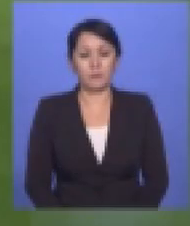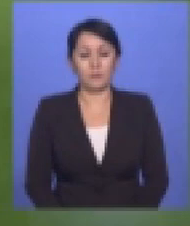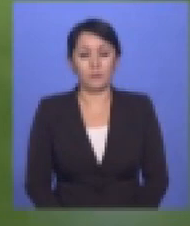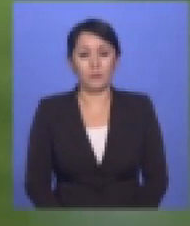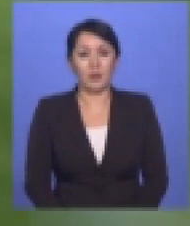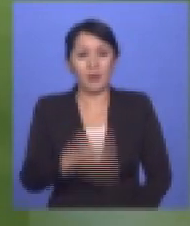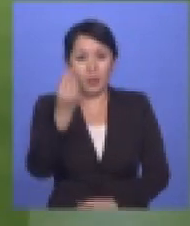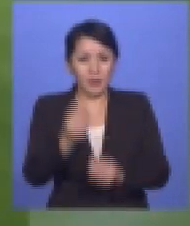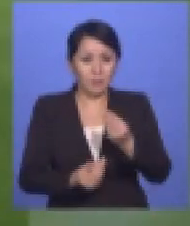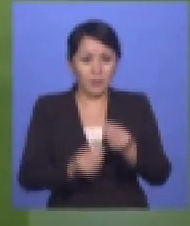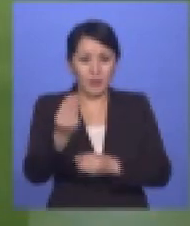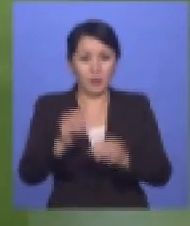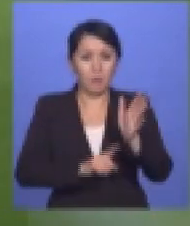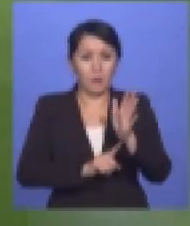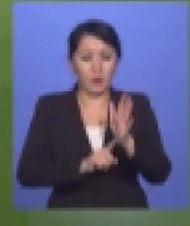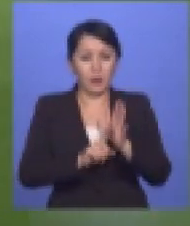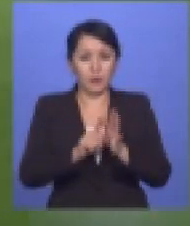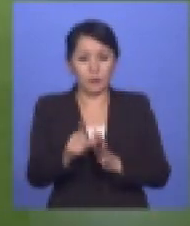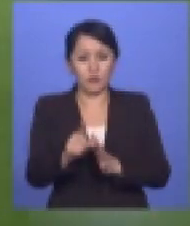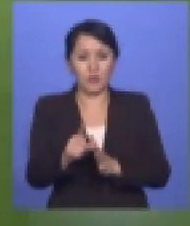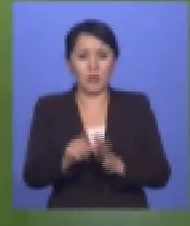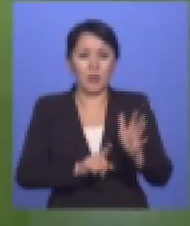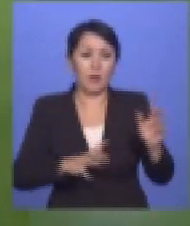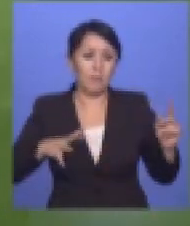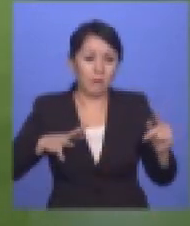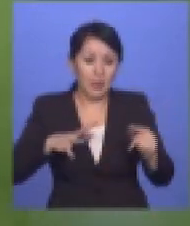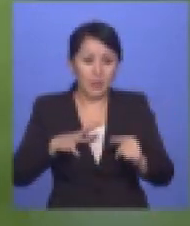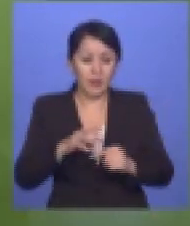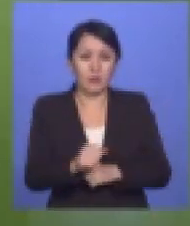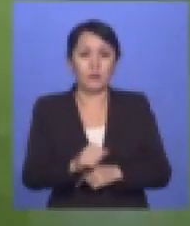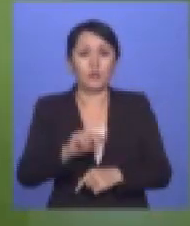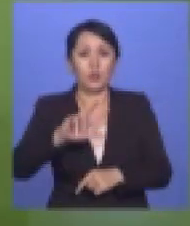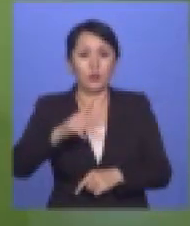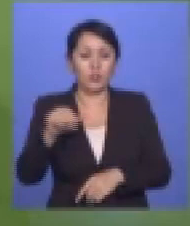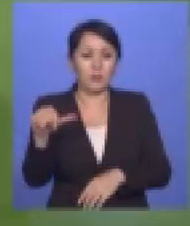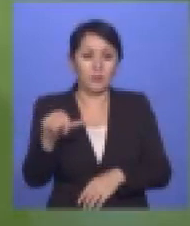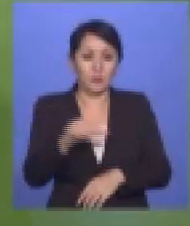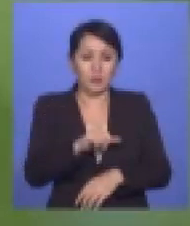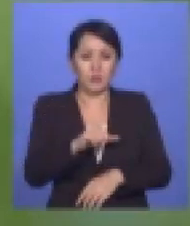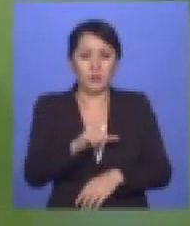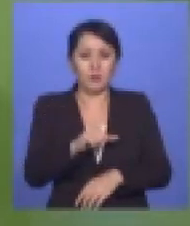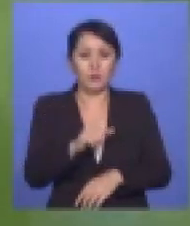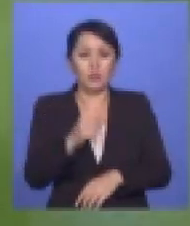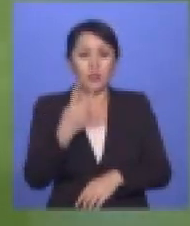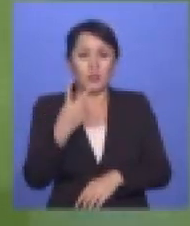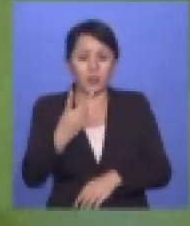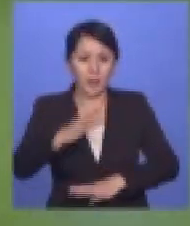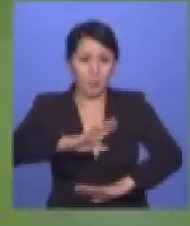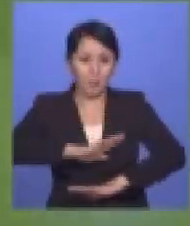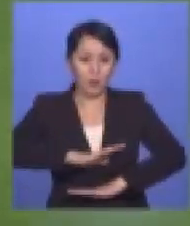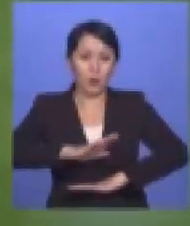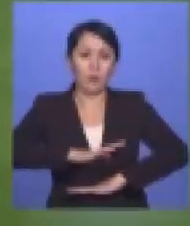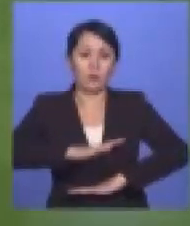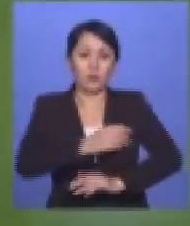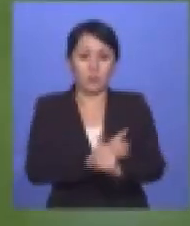Матч бастала салысымен алаң иелері ойын тізгінін қолға алды. Соның арқасында 3-ші минутта Томас Макатсария екі қорғаушының ортасынан